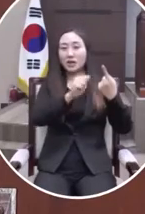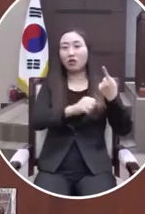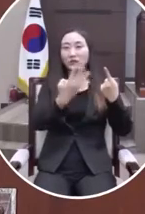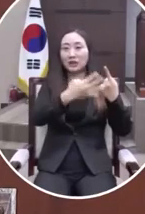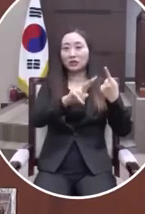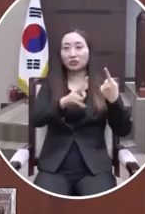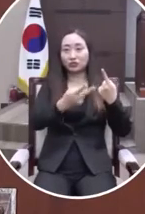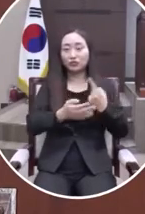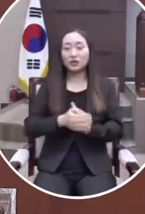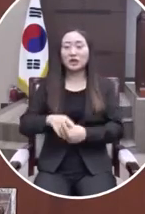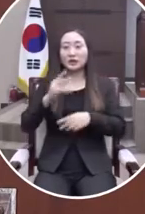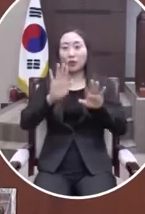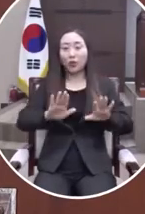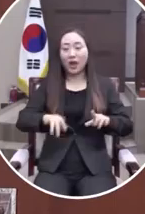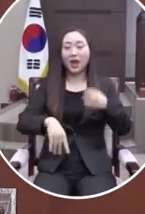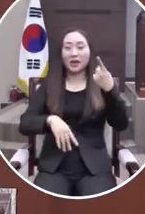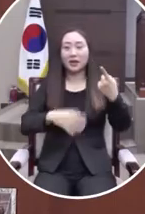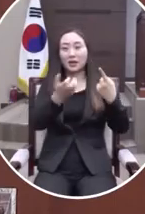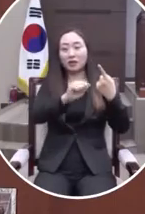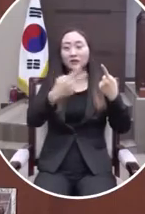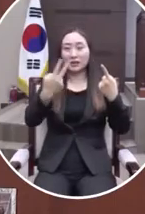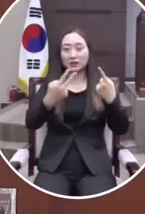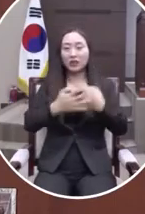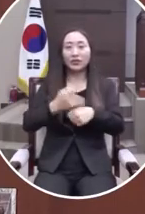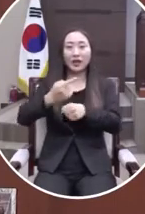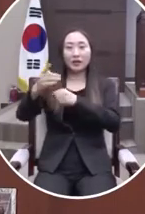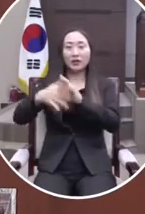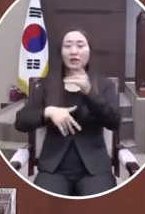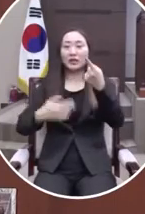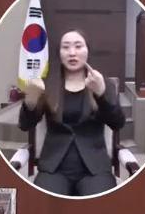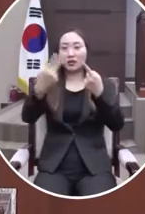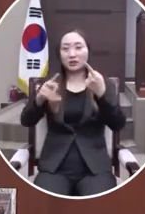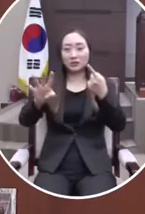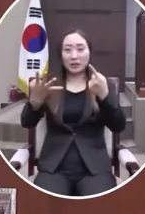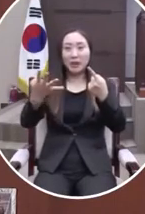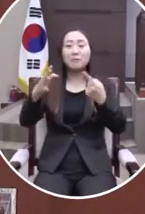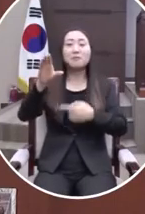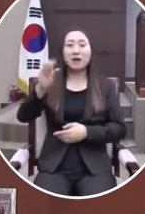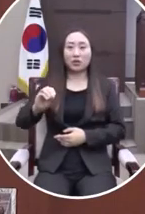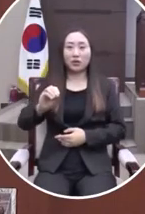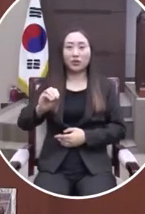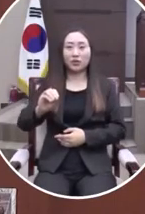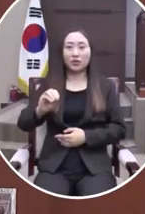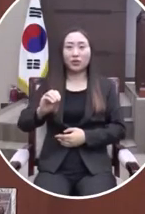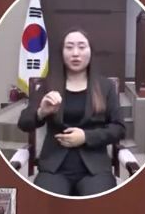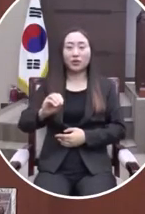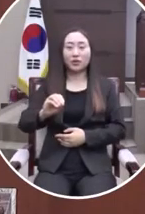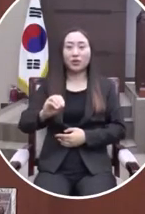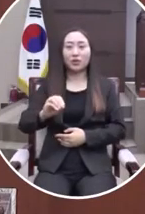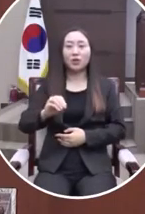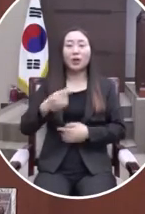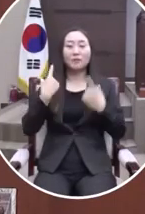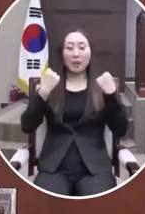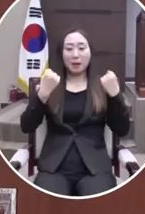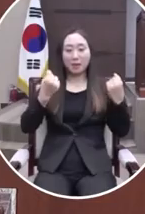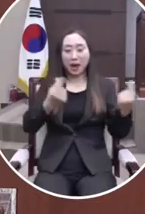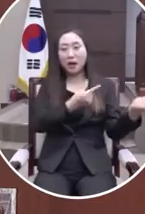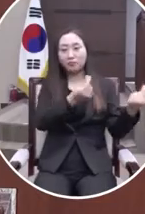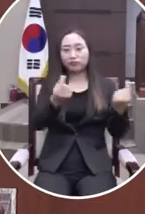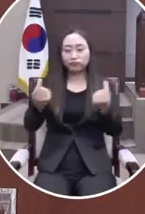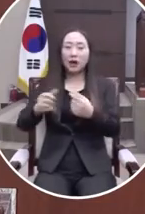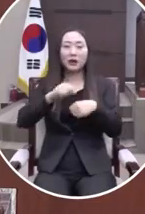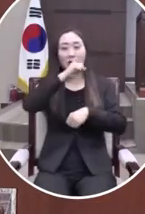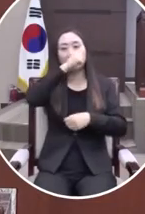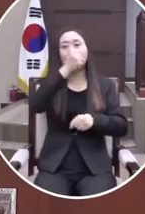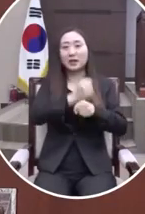1억 4,600, 21년 1억 4천, 그리고 22년 1억 2,400만 원으로 매년 비슷한 수준의 예산을